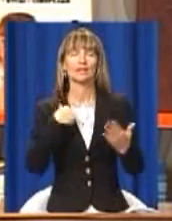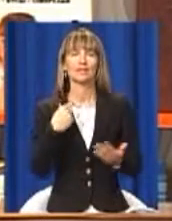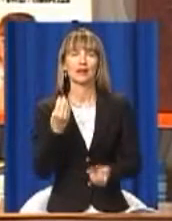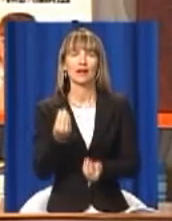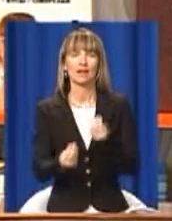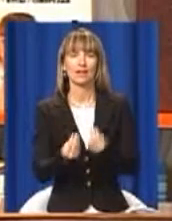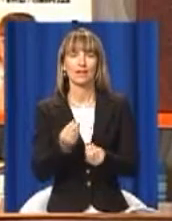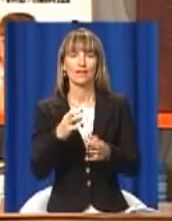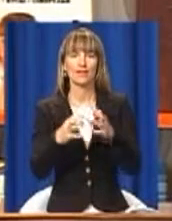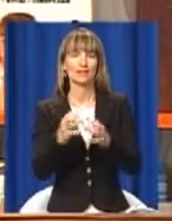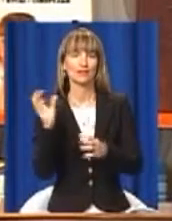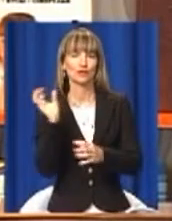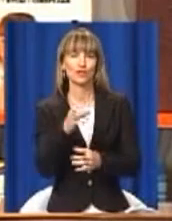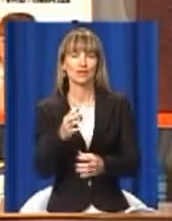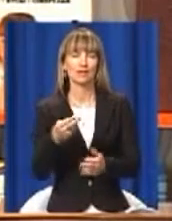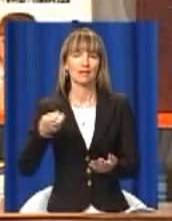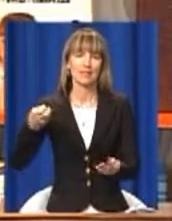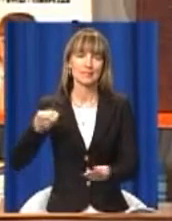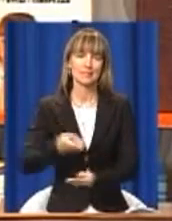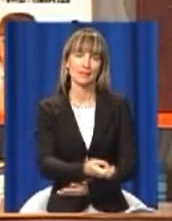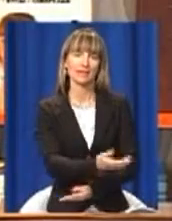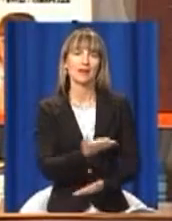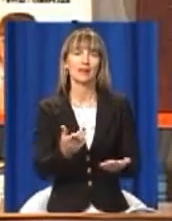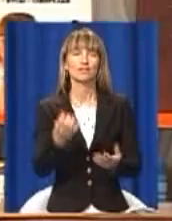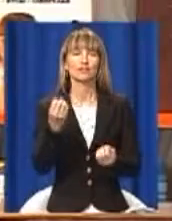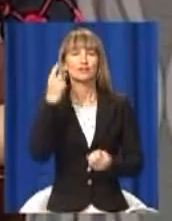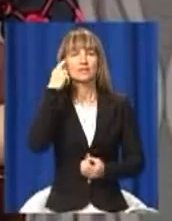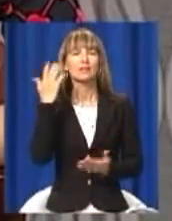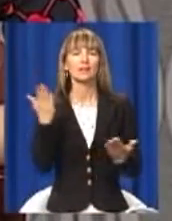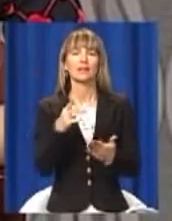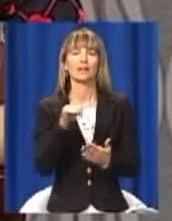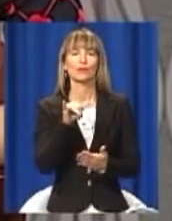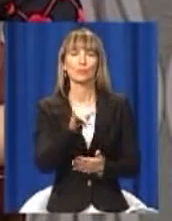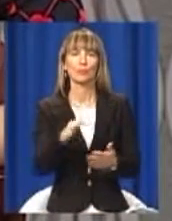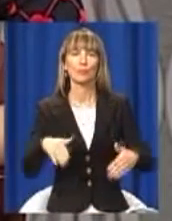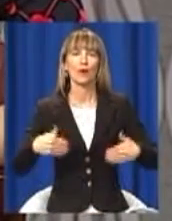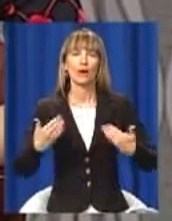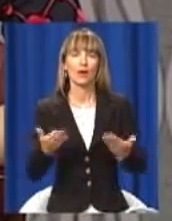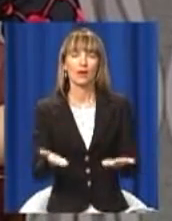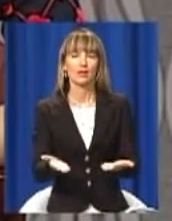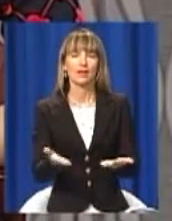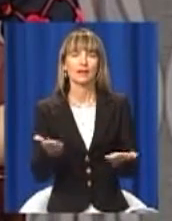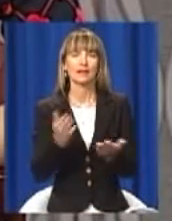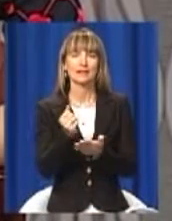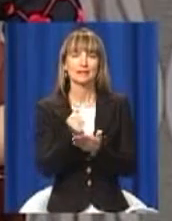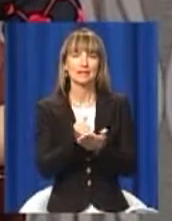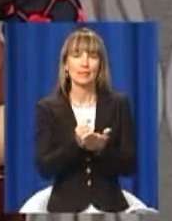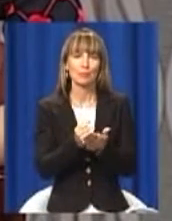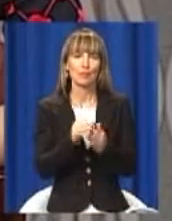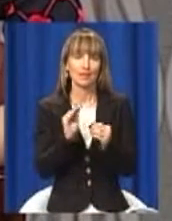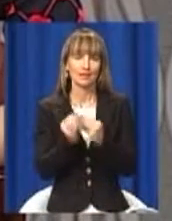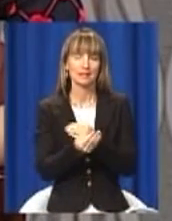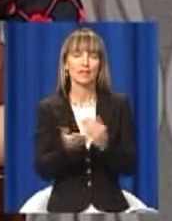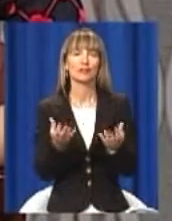друзями в сніжки, катаємось на санках. А які ти ще знаєш такі, можливо, якісь тебе поради, або ще якісь такі приховані таємниці стосовно, як ще